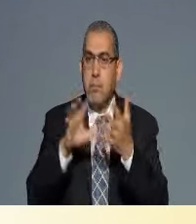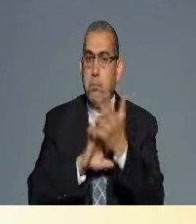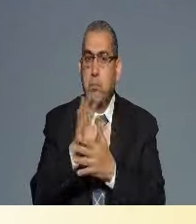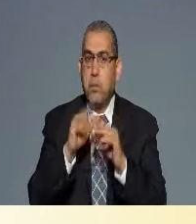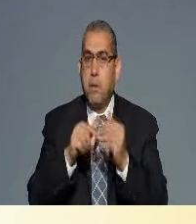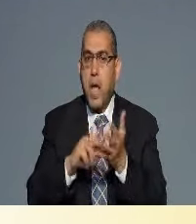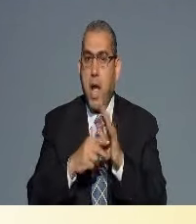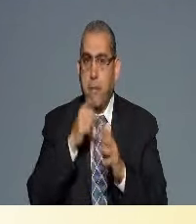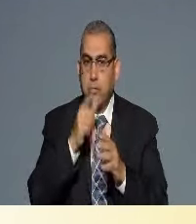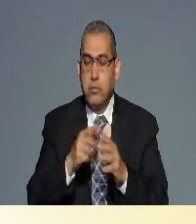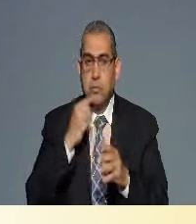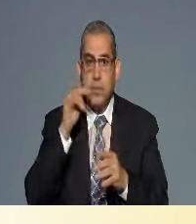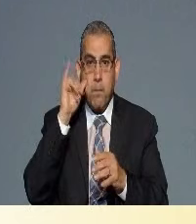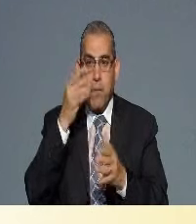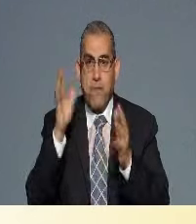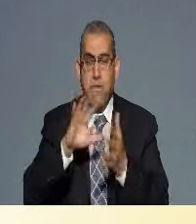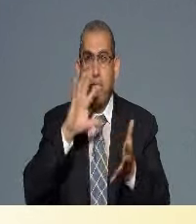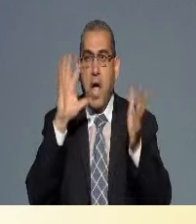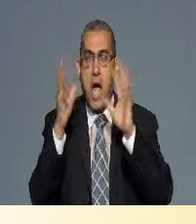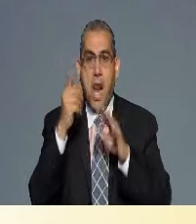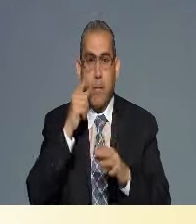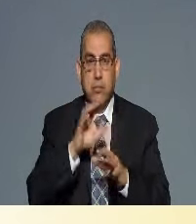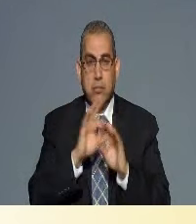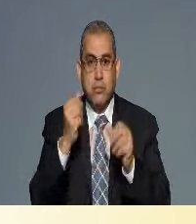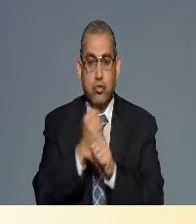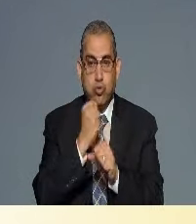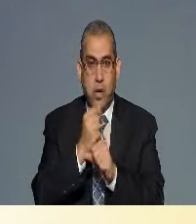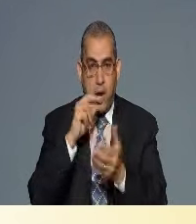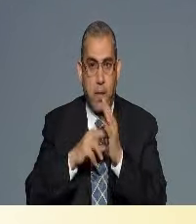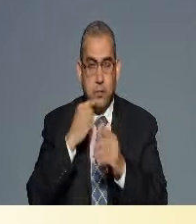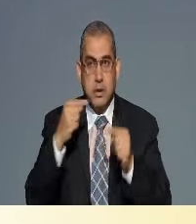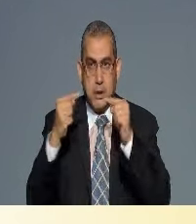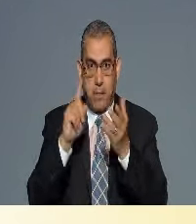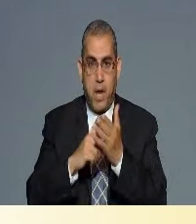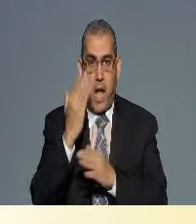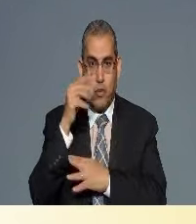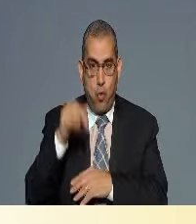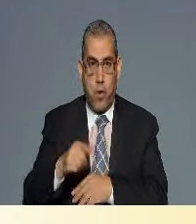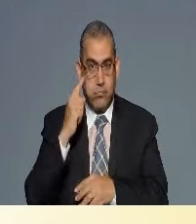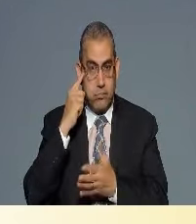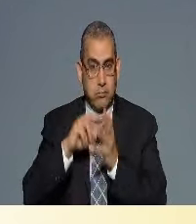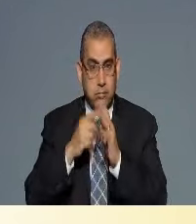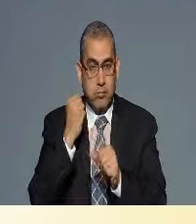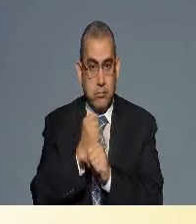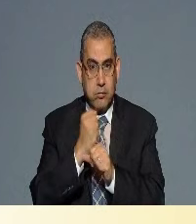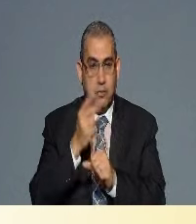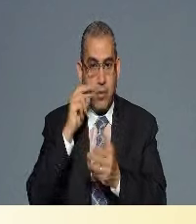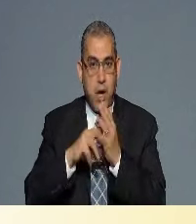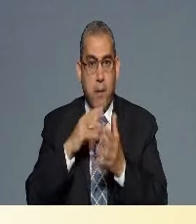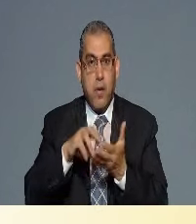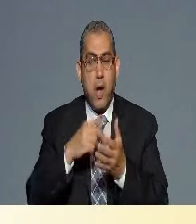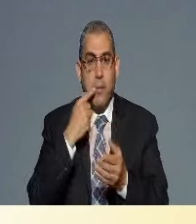بتواجهنا. الثروة الحيوانية في العالم كله بتشتغل على، هو ده التحدي الرئيسي، بتشتغل على المرعى المفتوحة، فدايما